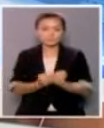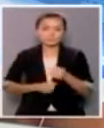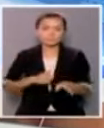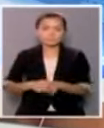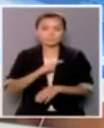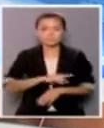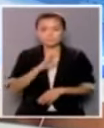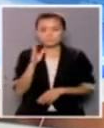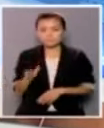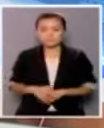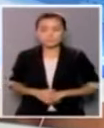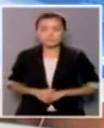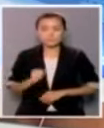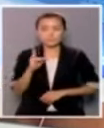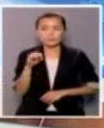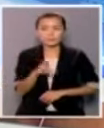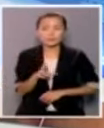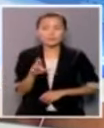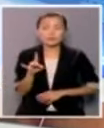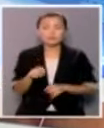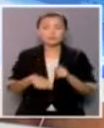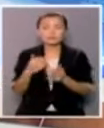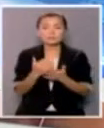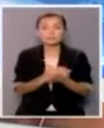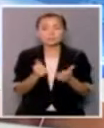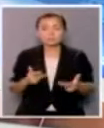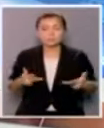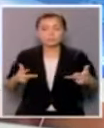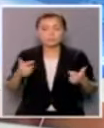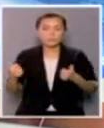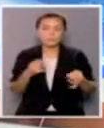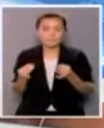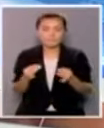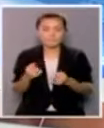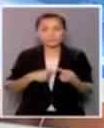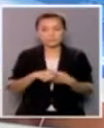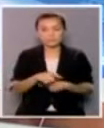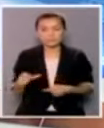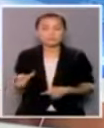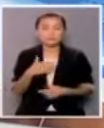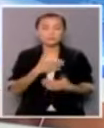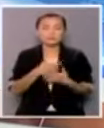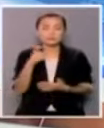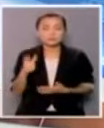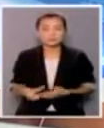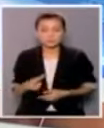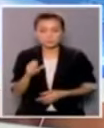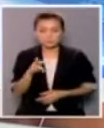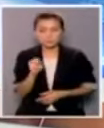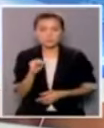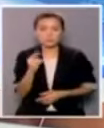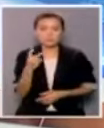жұмыс істейтін болады. Бұл Евразия ендігінде бағдарламасында онлайн байланысқа шыққан кәсіпкер қоғам белсендісі